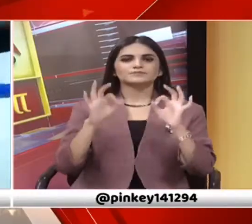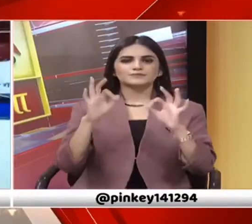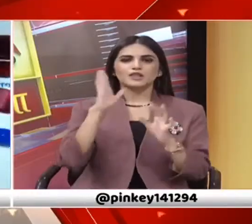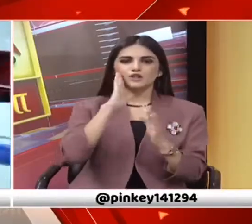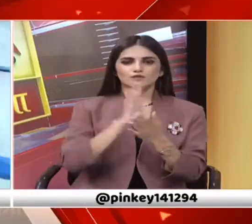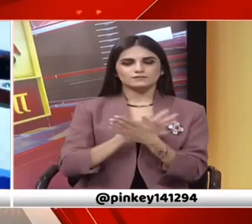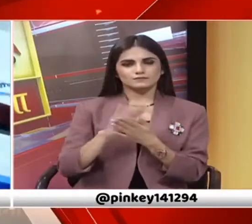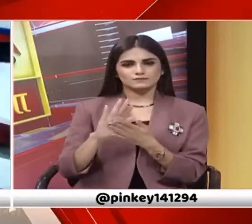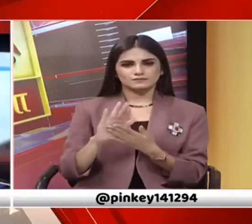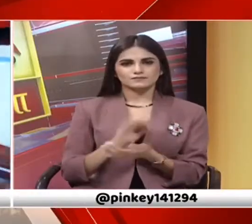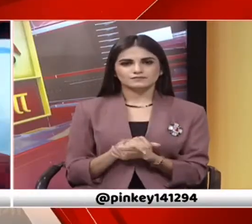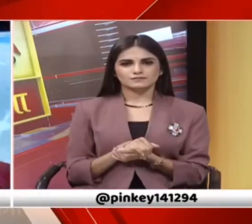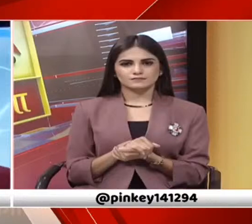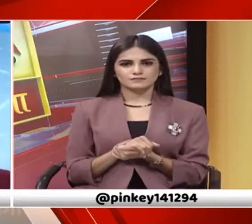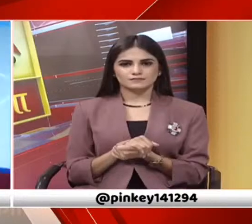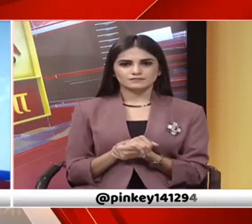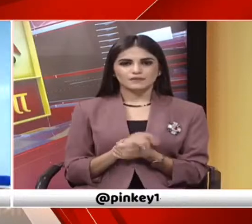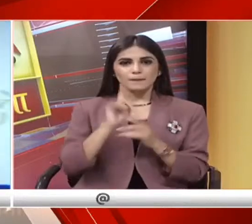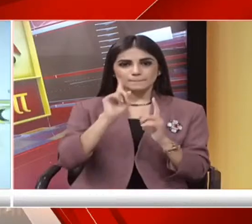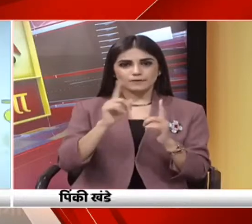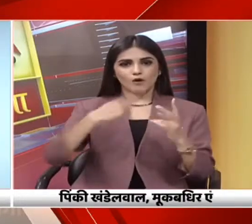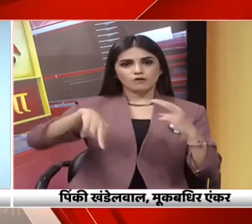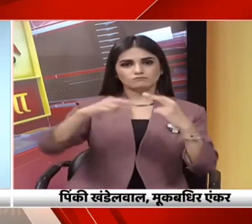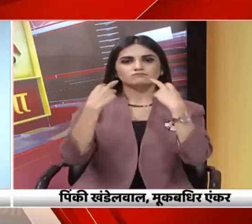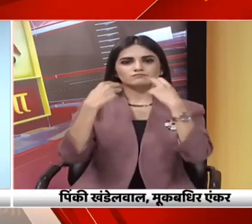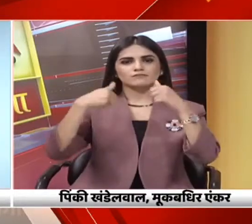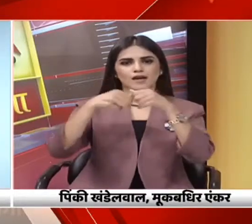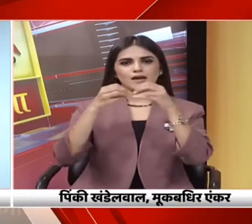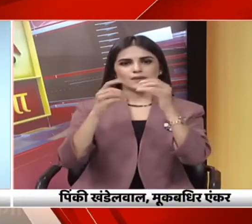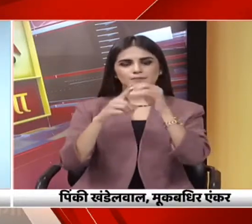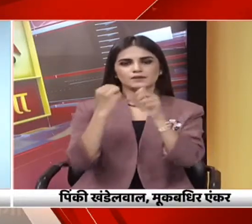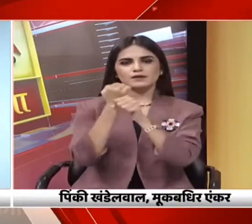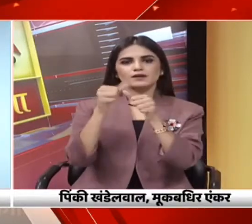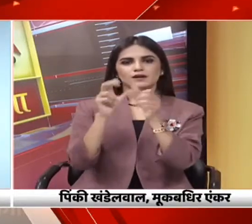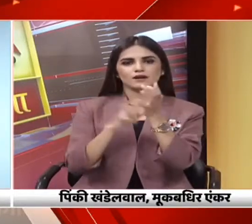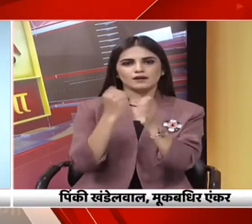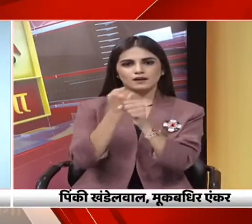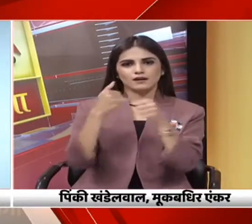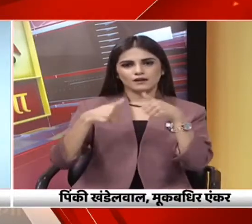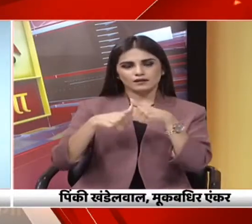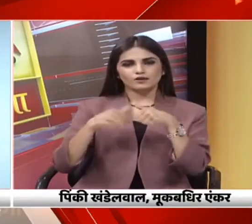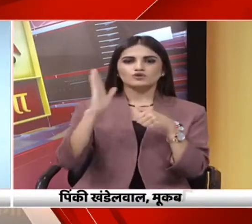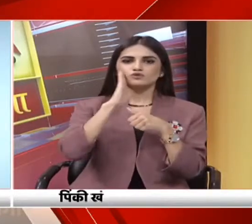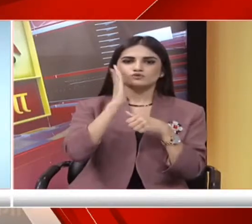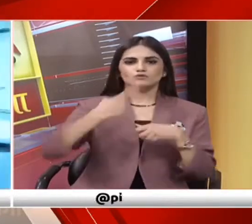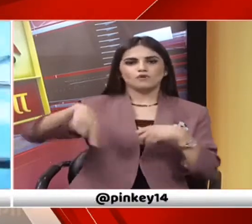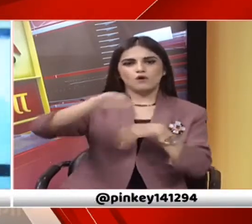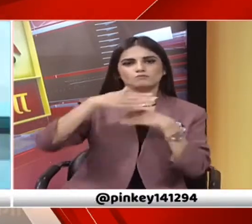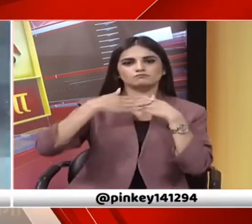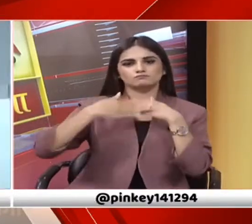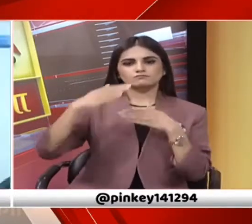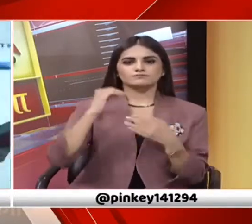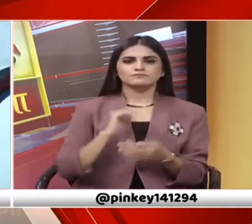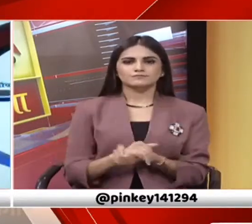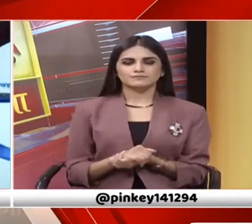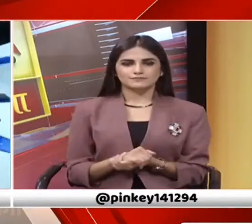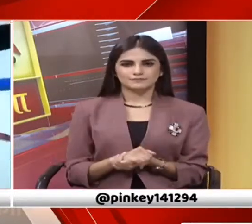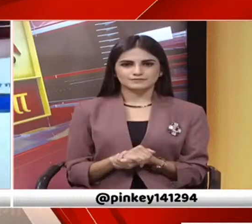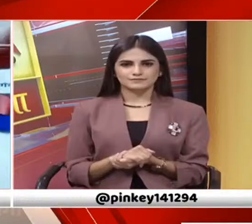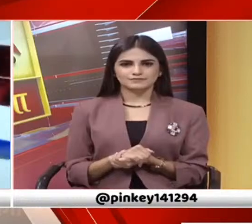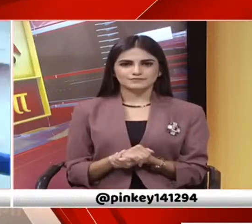है और इसी के साथ फिलहाल इस फ्लैट में बस इतना ही आप देखते रहिए दीपिका यह खबर आप की जुबान